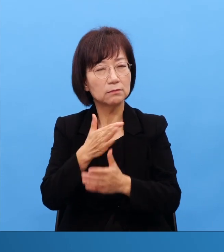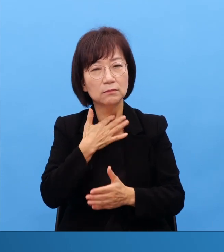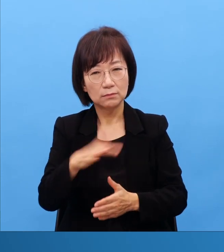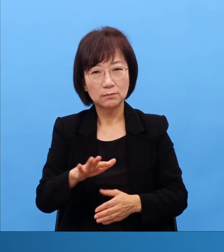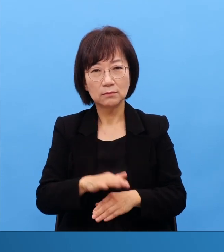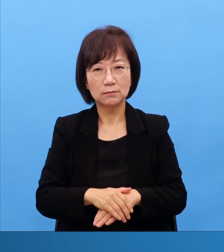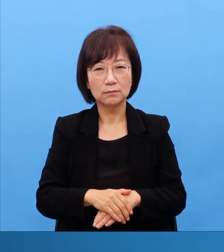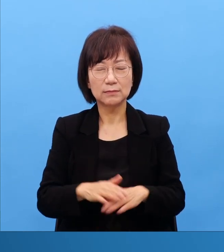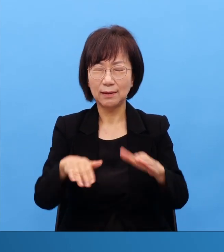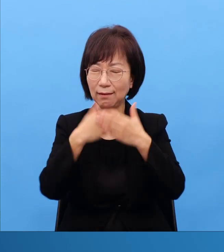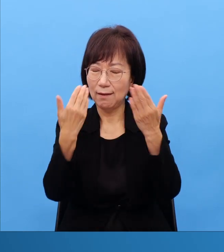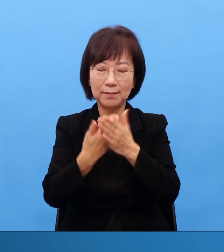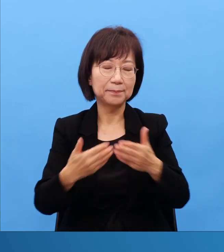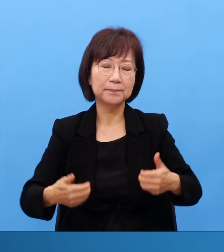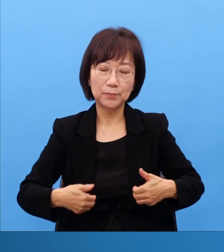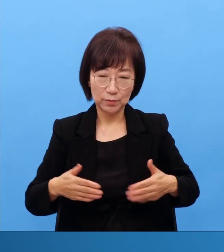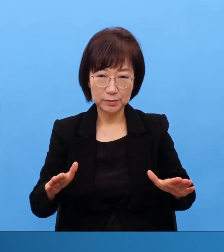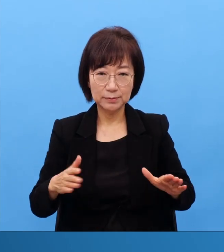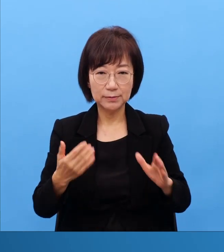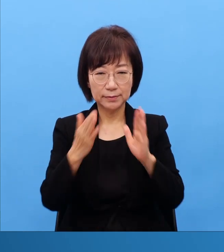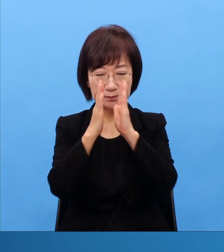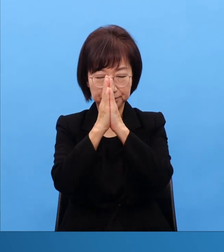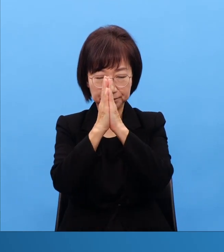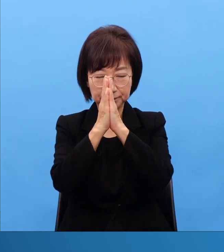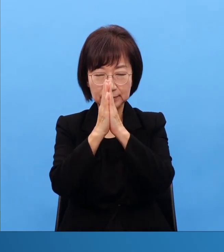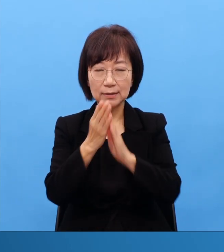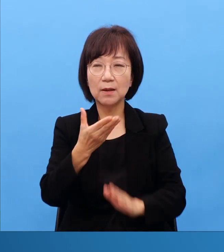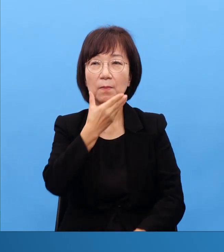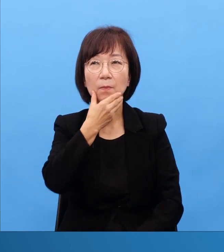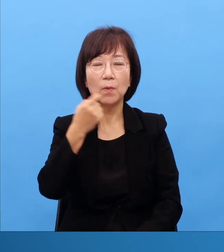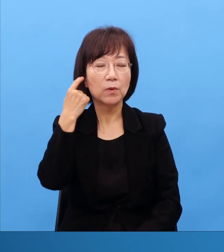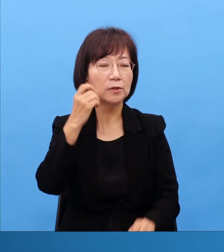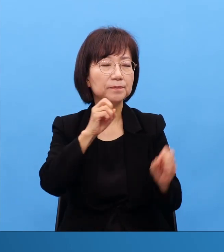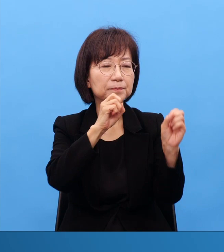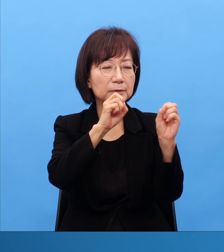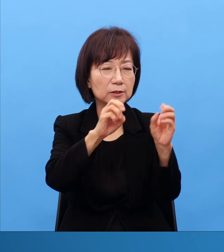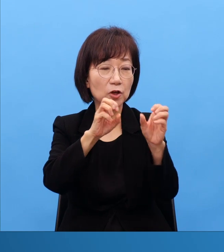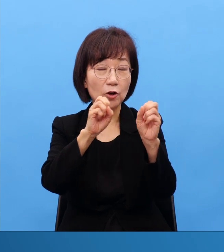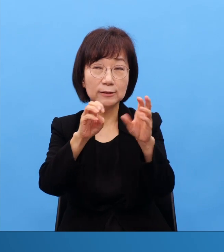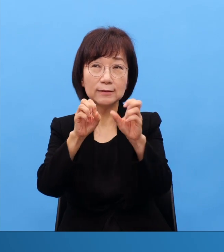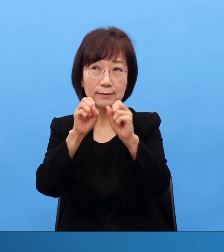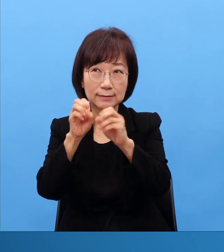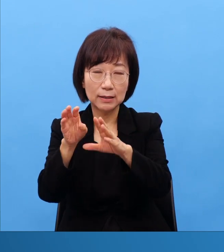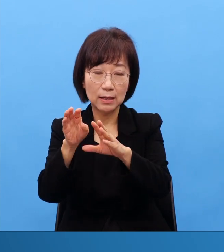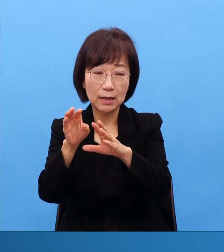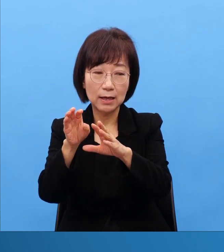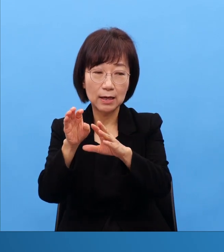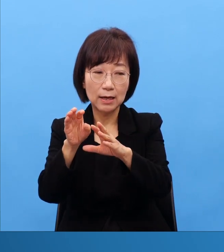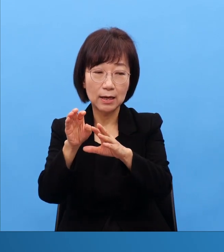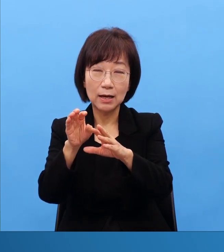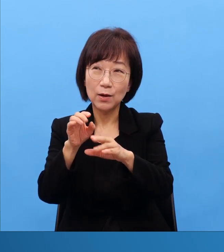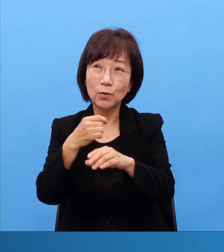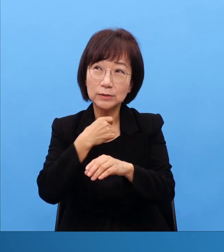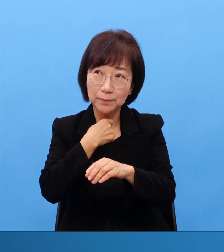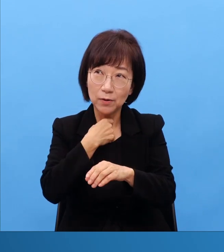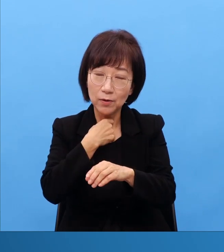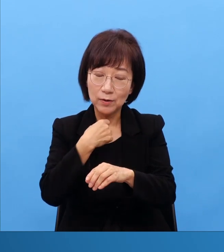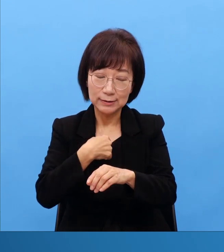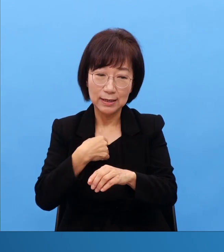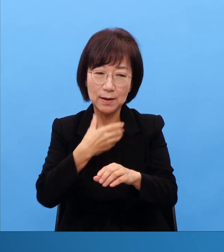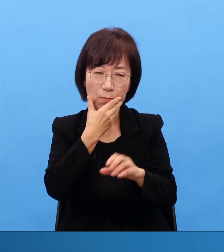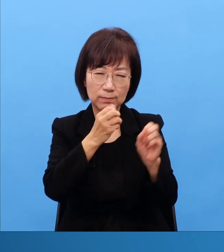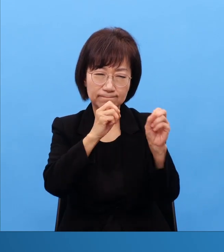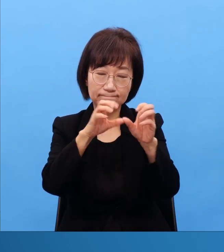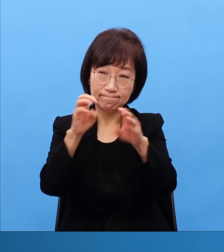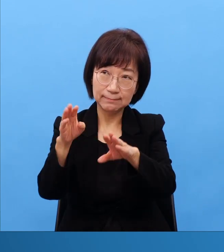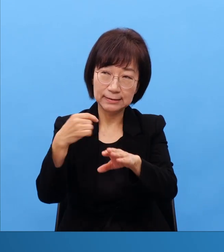before God. Afterwards, none of that mattered. 복음 전할 수 있는 교회로 인도해 주십시오. Lord, send me to a church where I can preach the gospel.